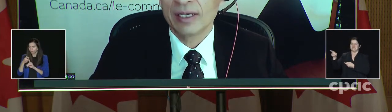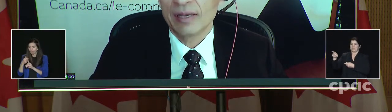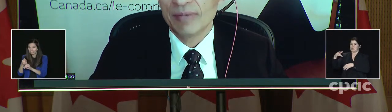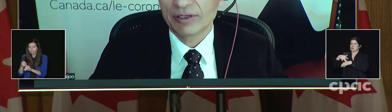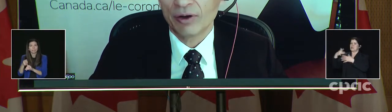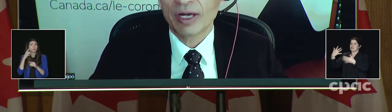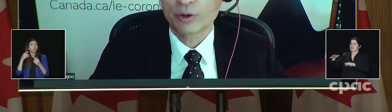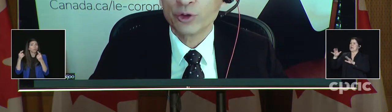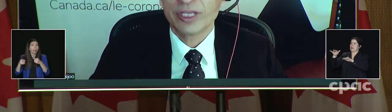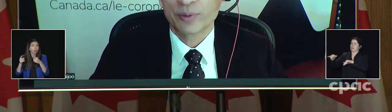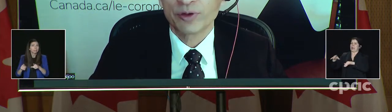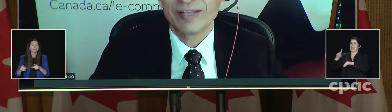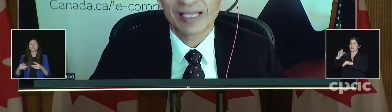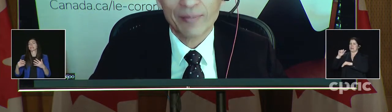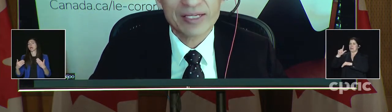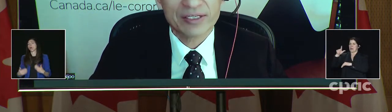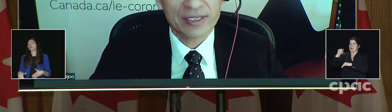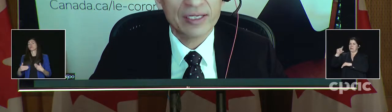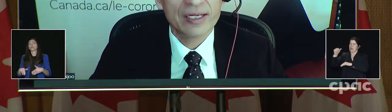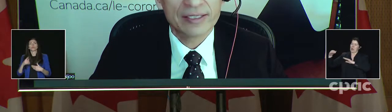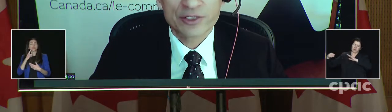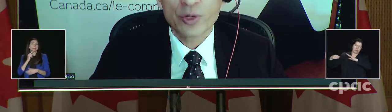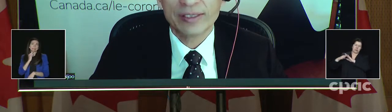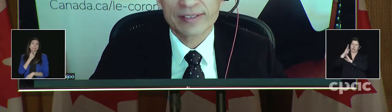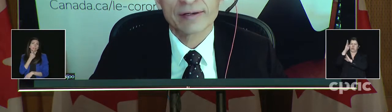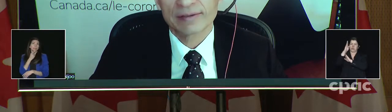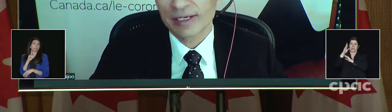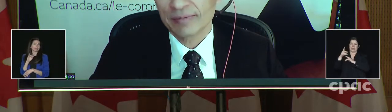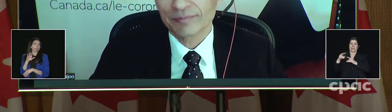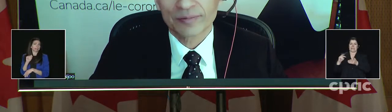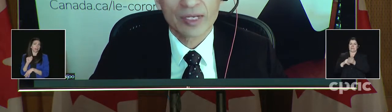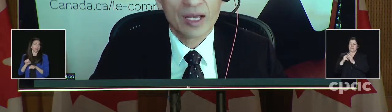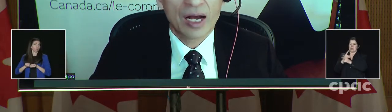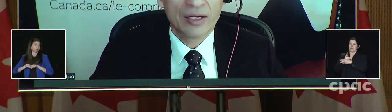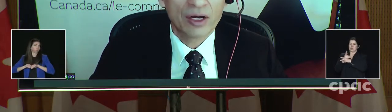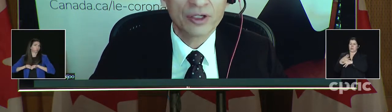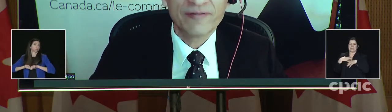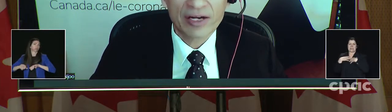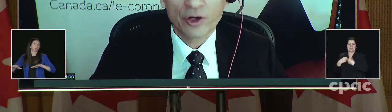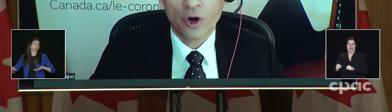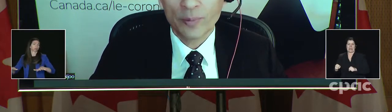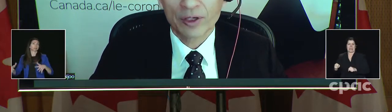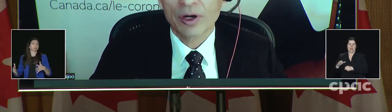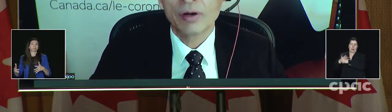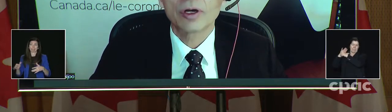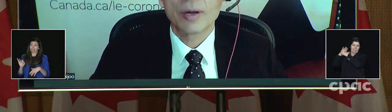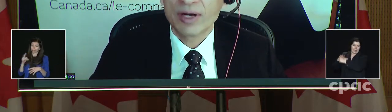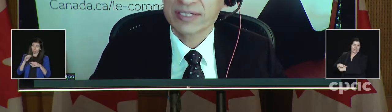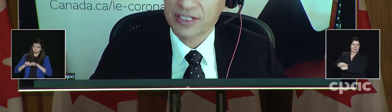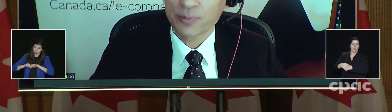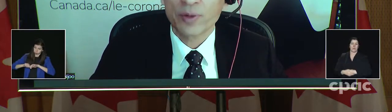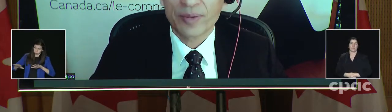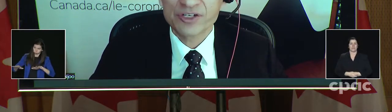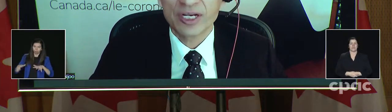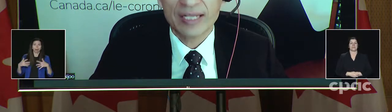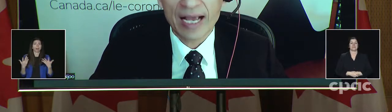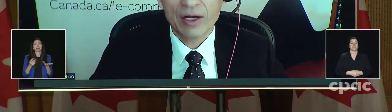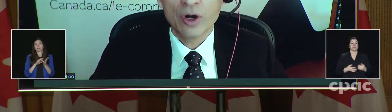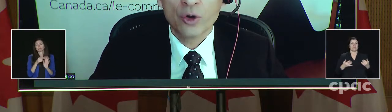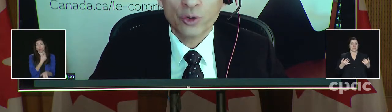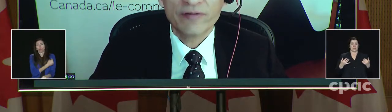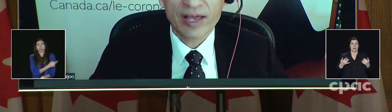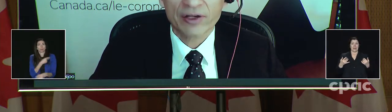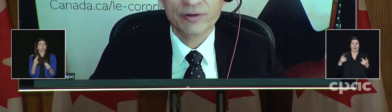Delta, mettant à rude épreuve la capacité des soins de santé. Alors que le variant Omicron commence à se propager